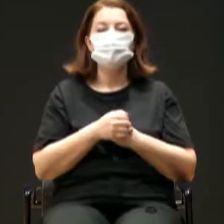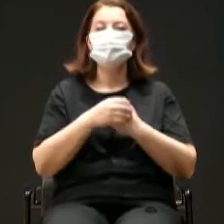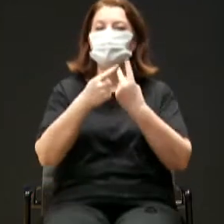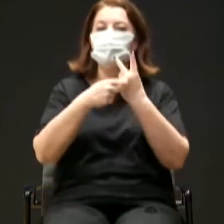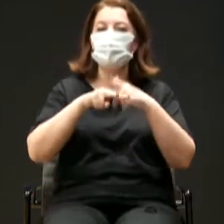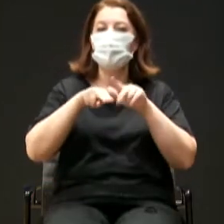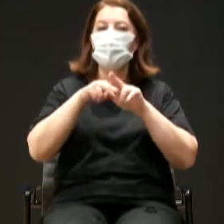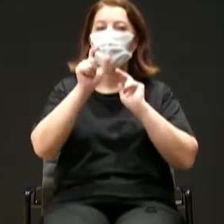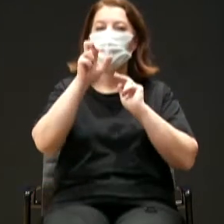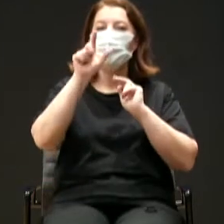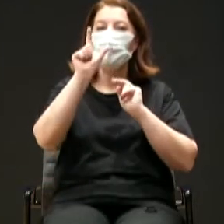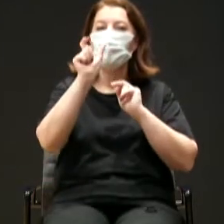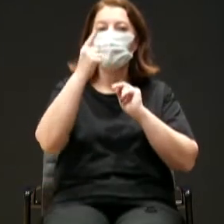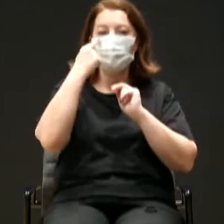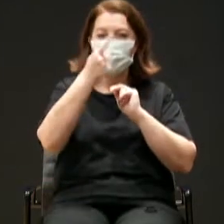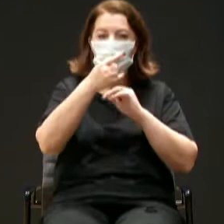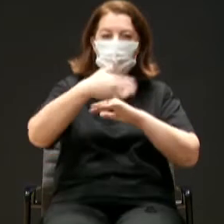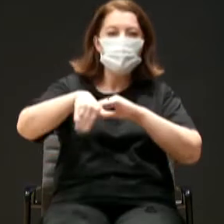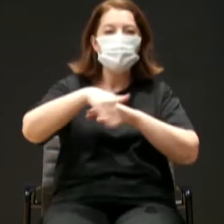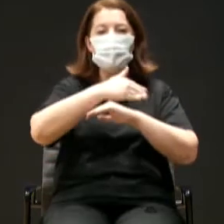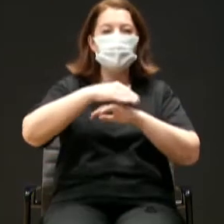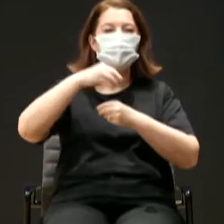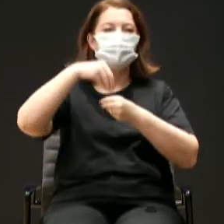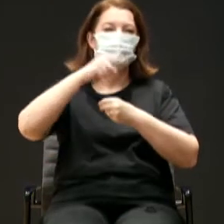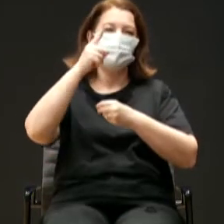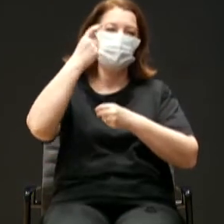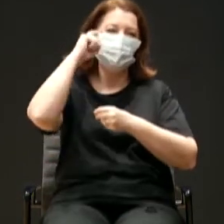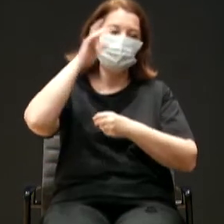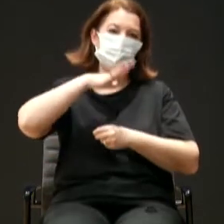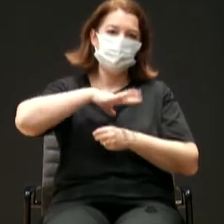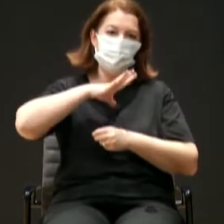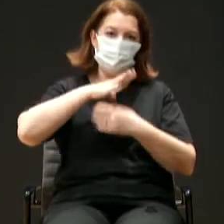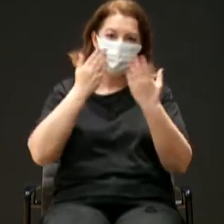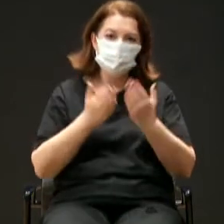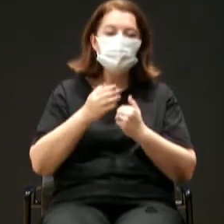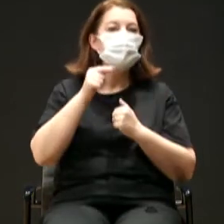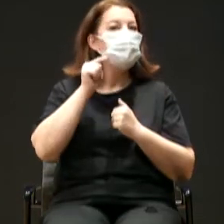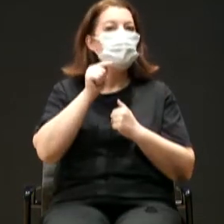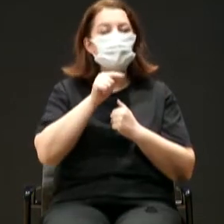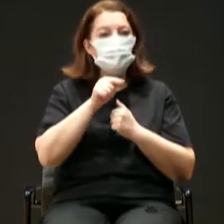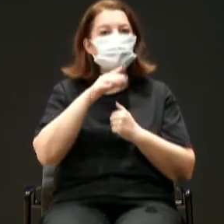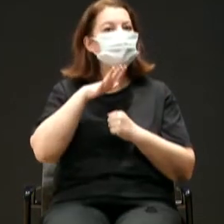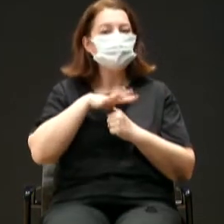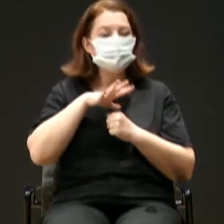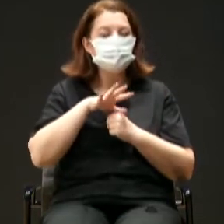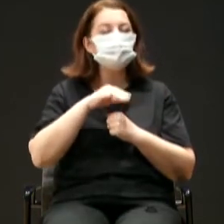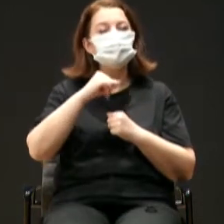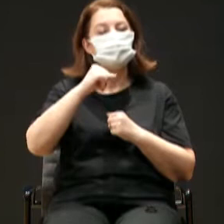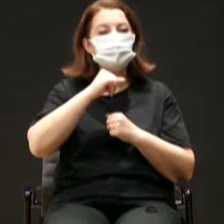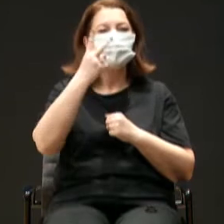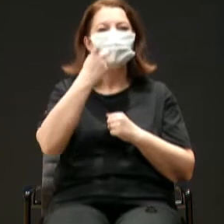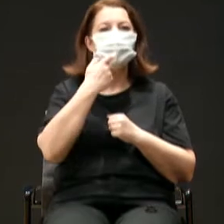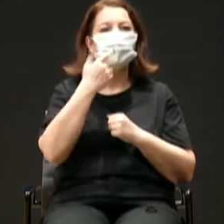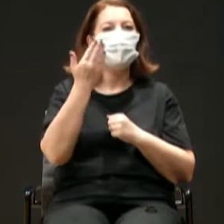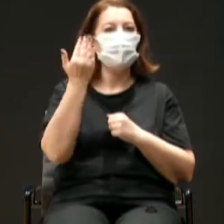Yakuplu Mahallemizle alakalı bir önergemiz var. Bu önergeyi yaklaşık 2 yıl